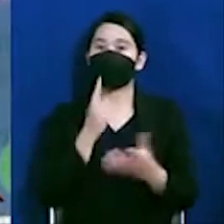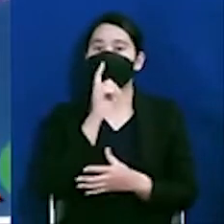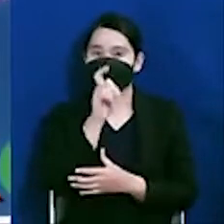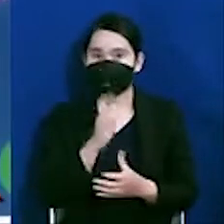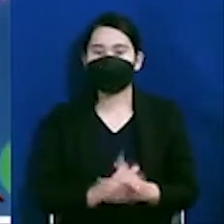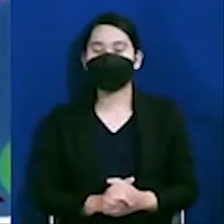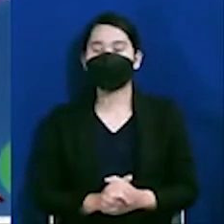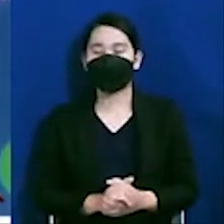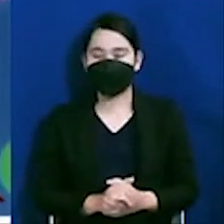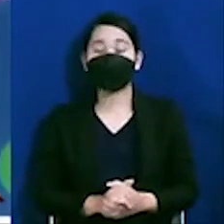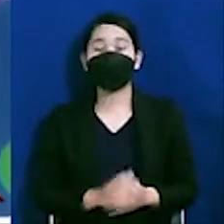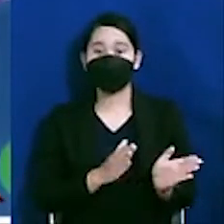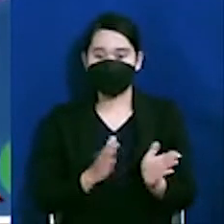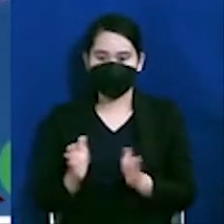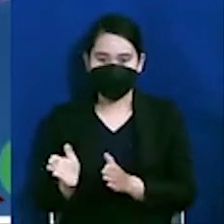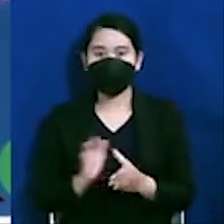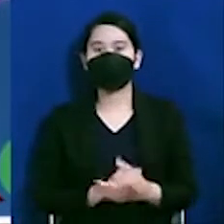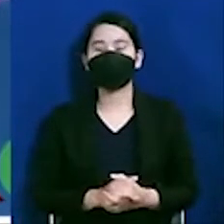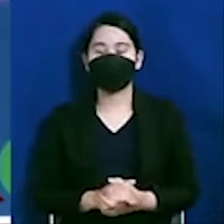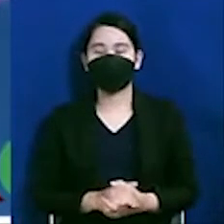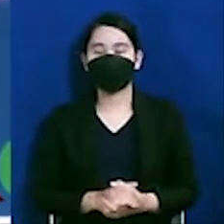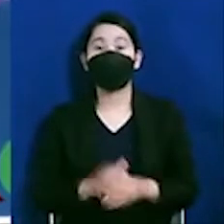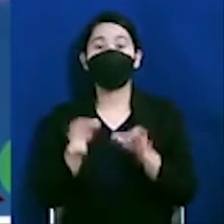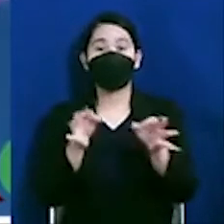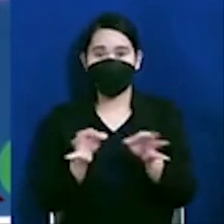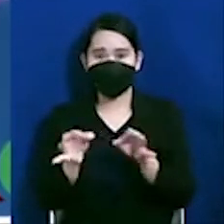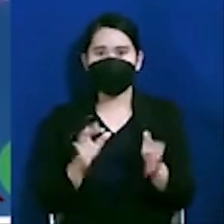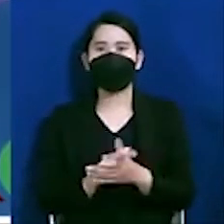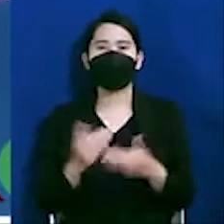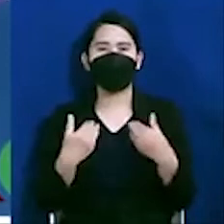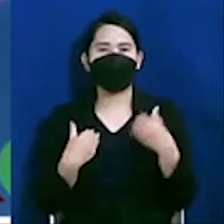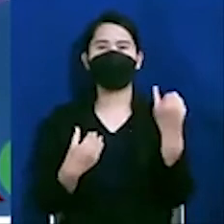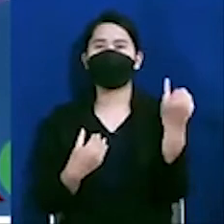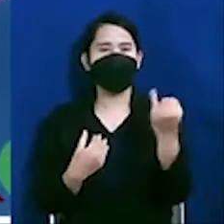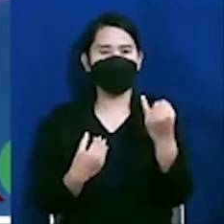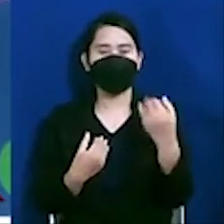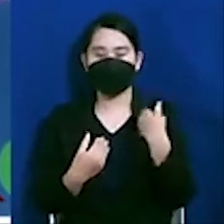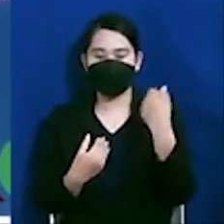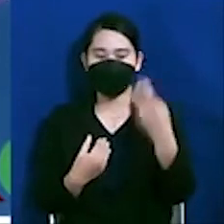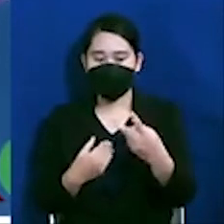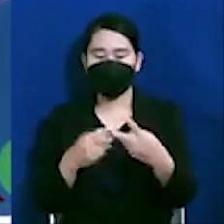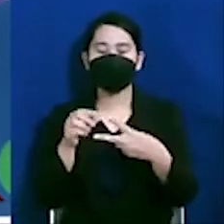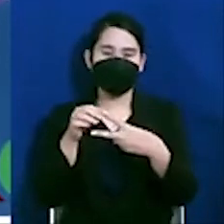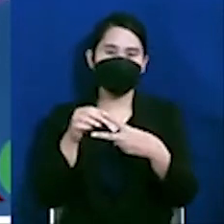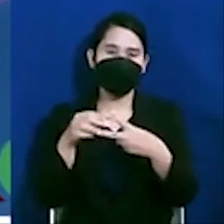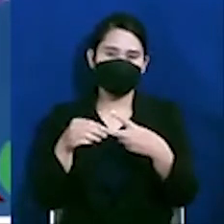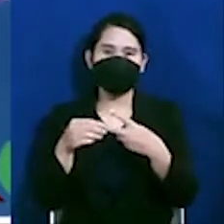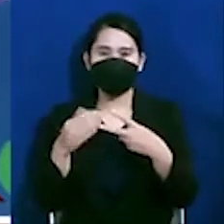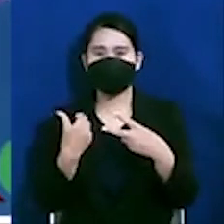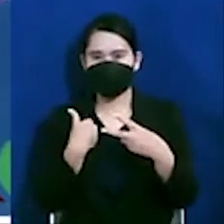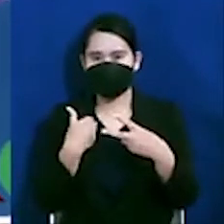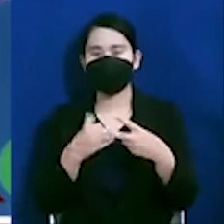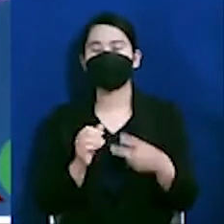เอาง่ายๆนะครับที่อย่างที่เรียนไปแล้วครั้งหนึ่งอ่าข้อเสีย 2ข้อของการทำไม่ว่าจะเป็นโฮมไอโซเลชั่นหรือคำแนะแก้